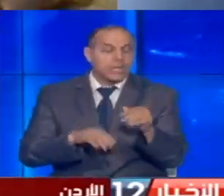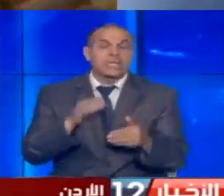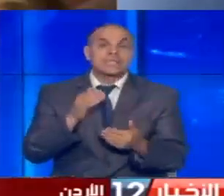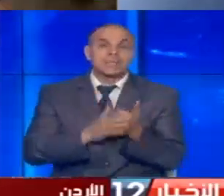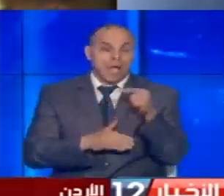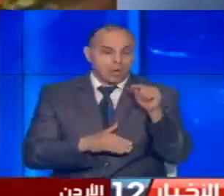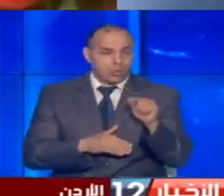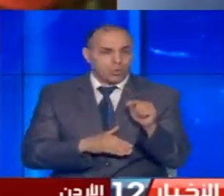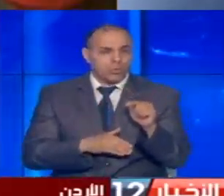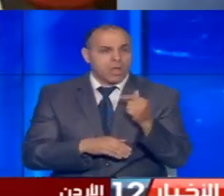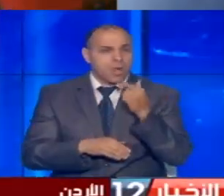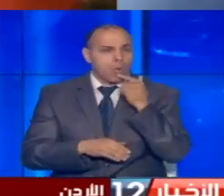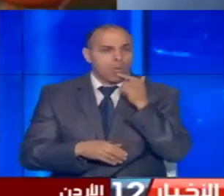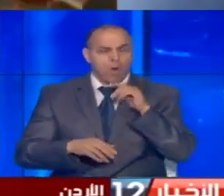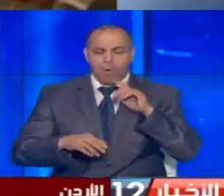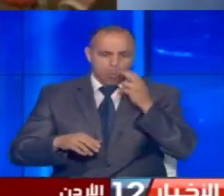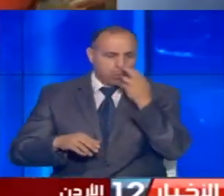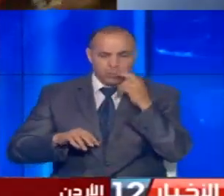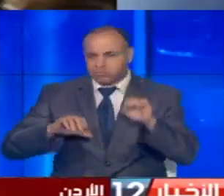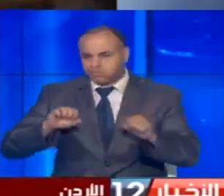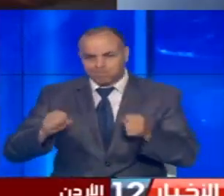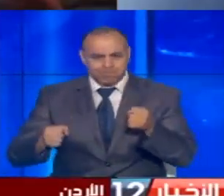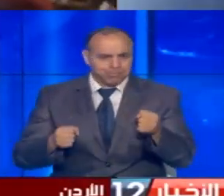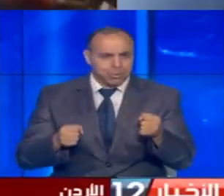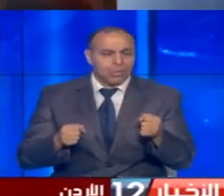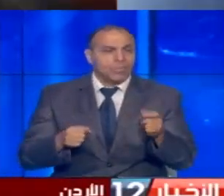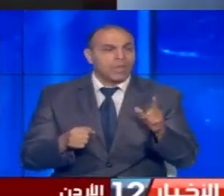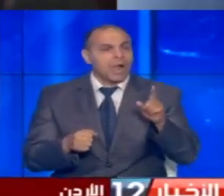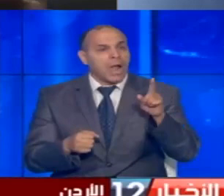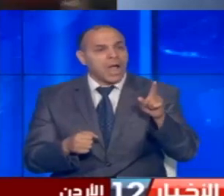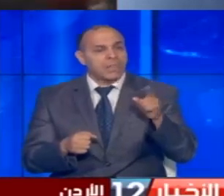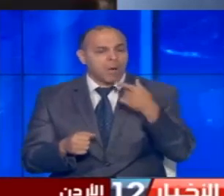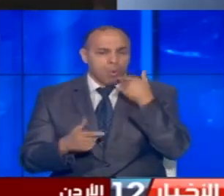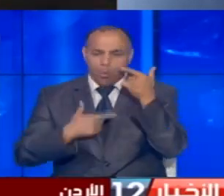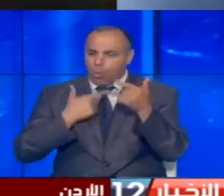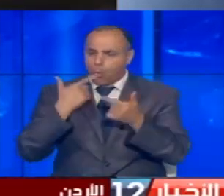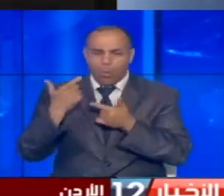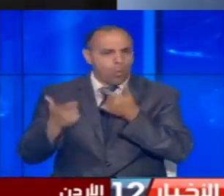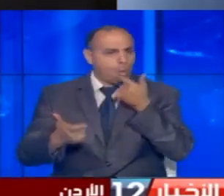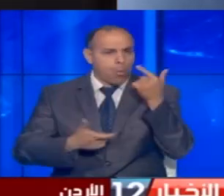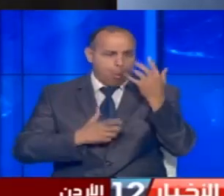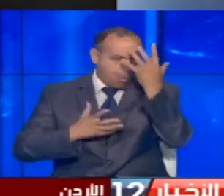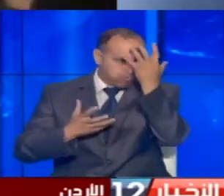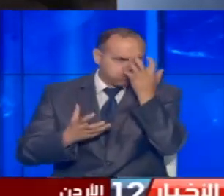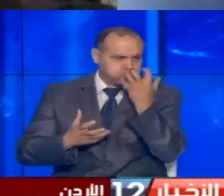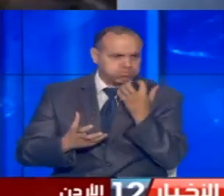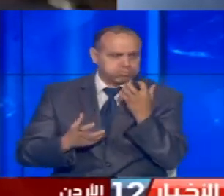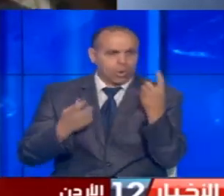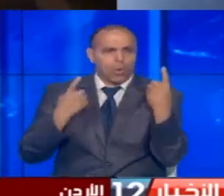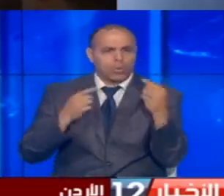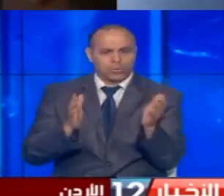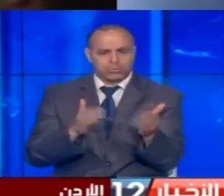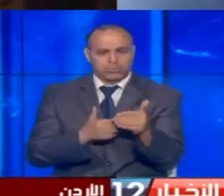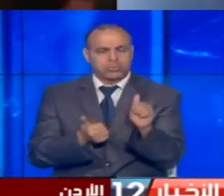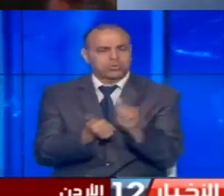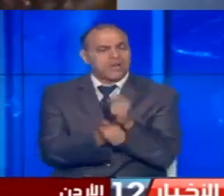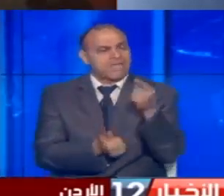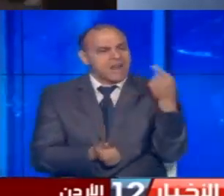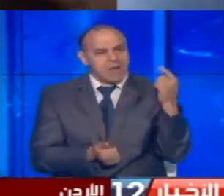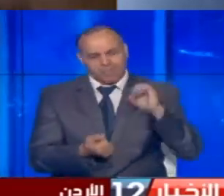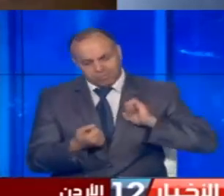اليوم وسط إجراءات أمنية مشددة، مرددين هتافات غاضبة ضد صندوق النقد